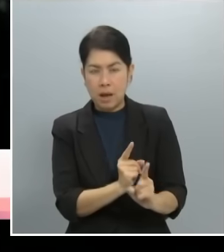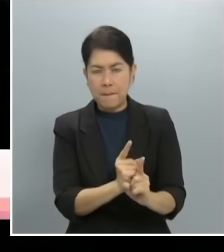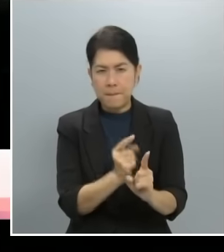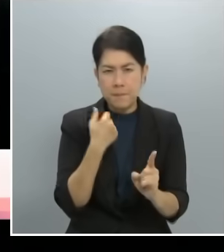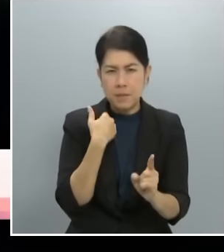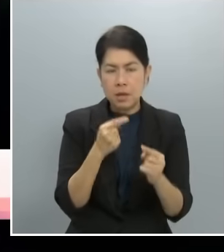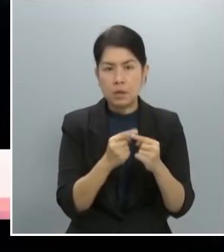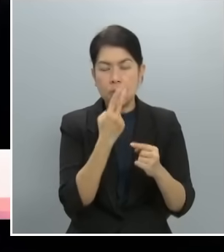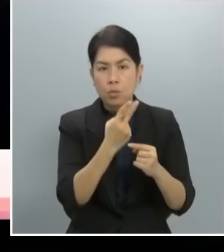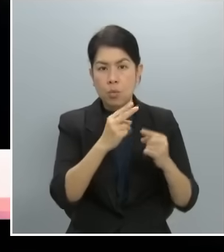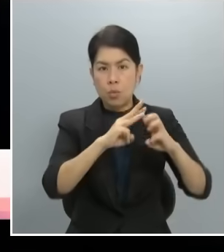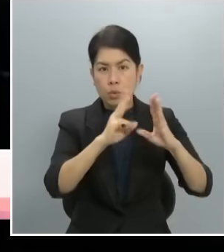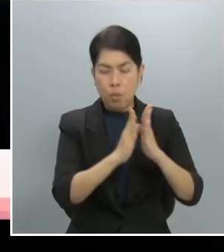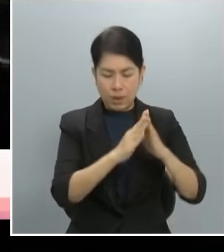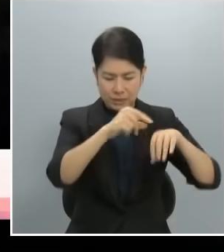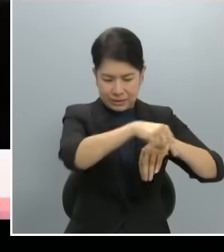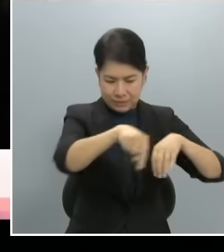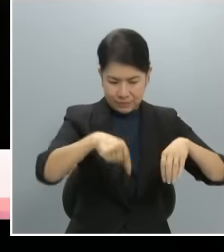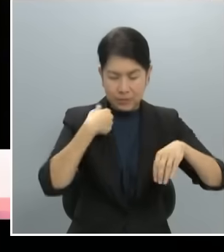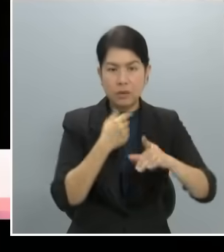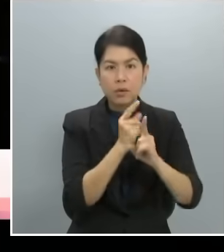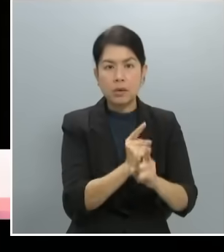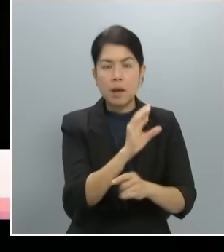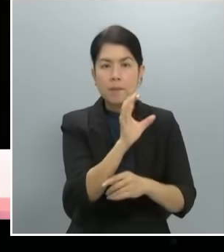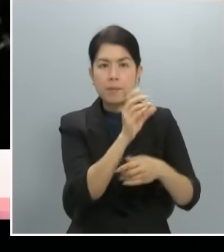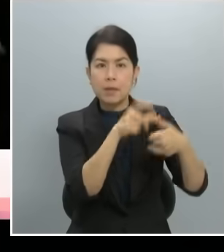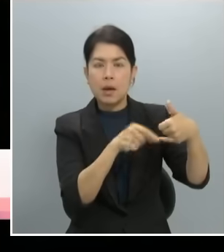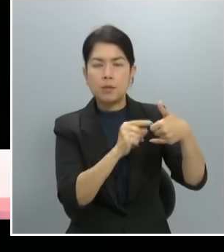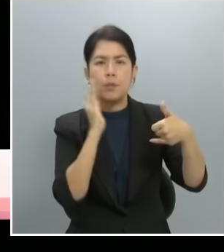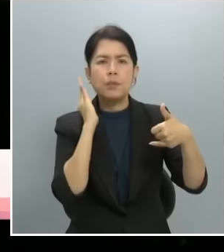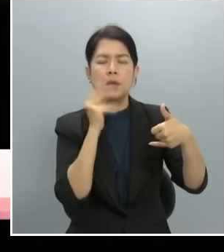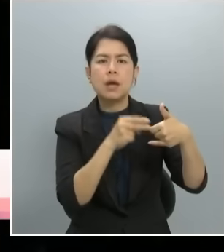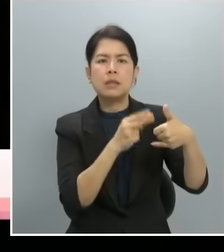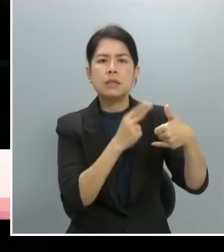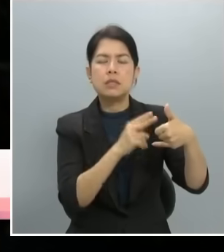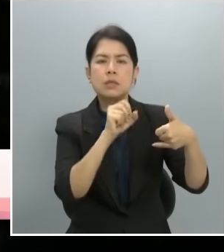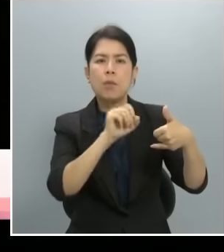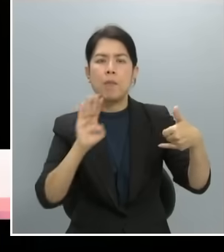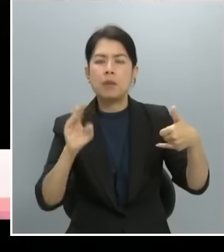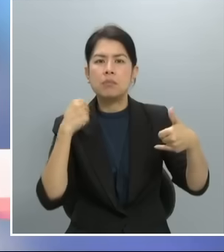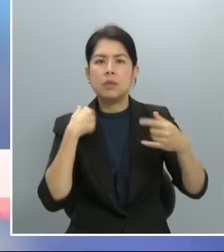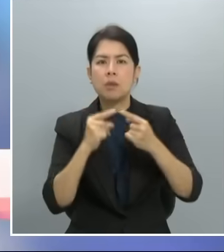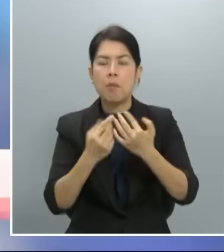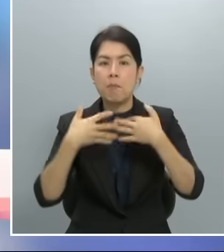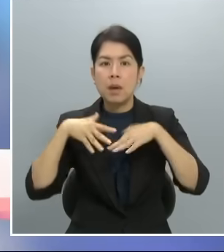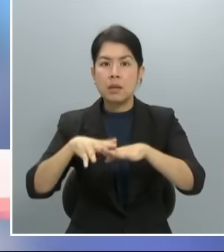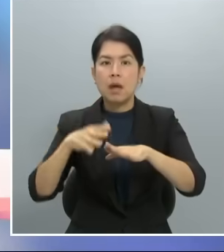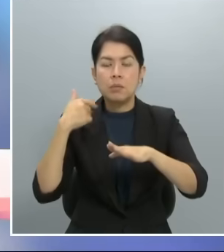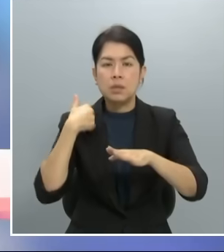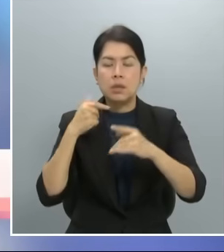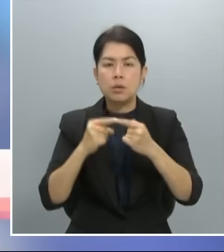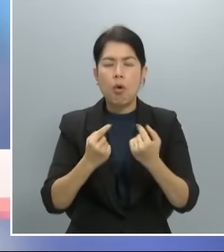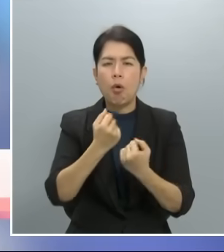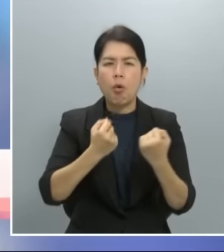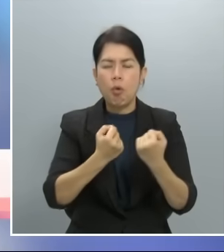มุ่ยปิดล้อมพื้นที่เร่งตามหานายสมบัติตลอดทั้งวันนะครับพร้อมกับประสานรถแม็คโครครับให้มาขุดป่าละเมาะหวังว่า